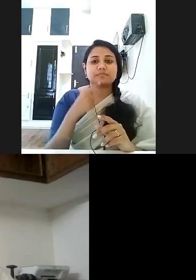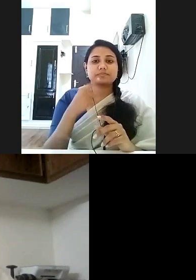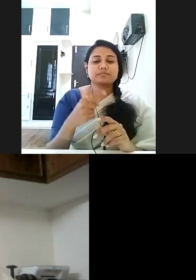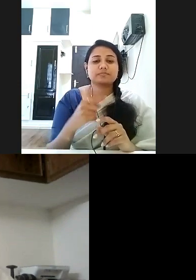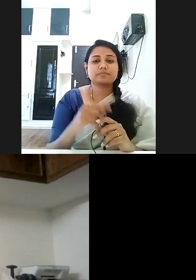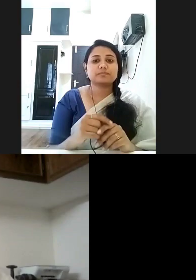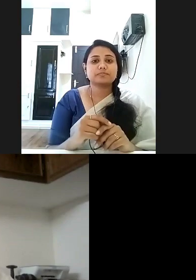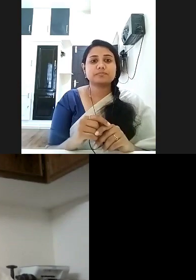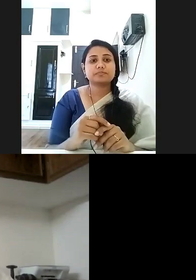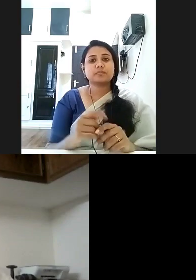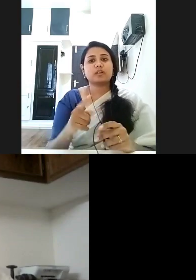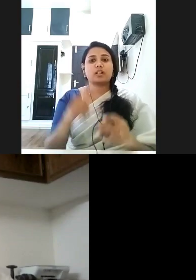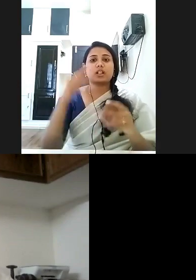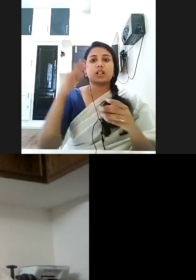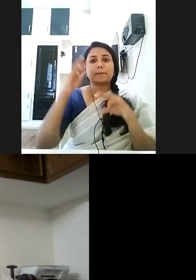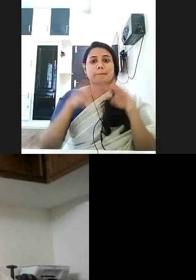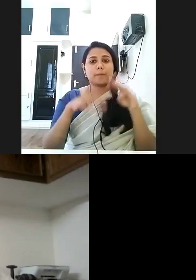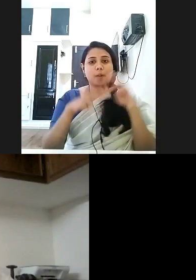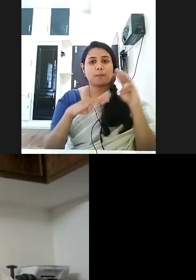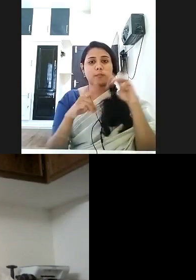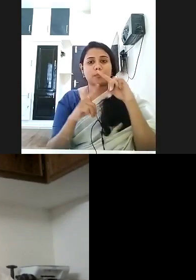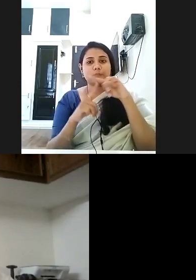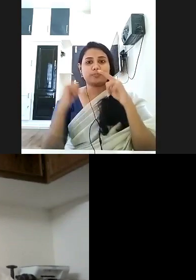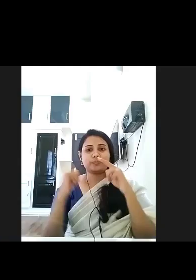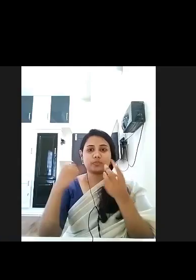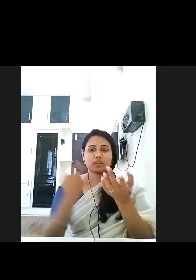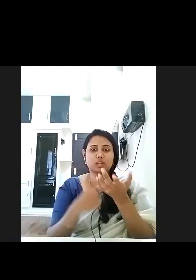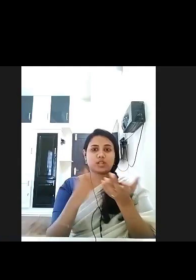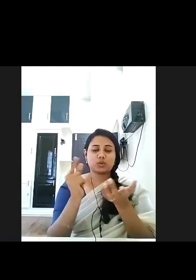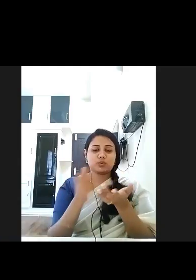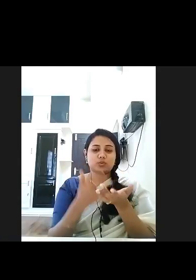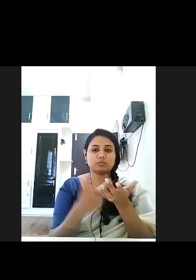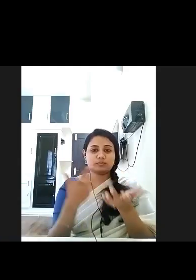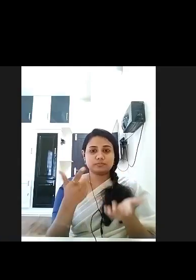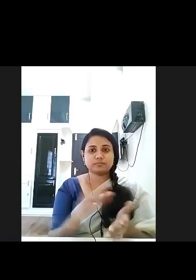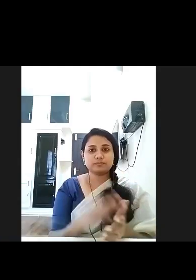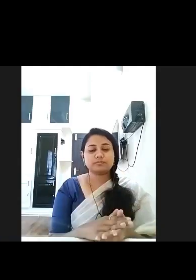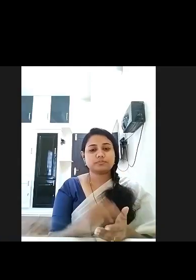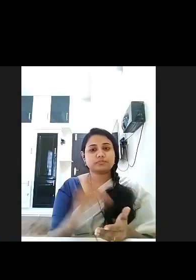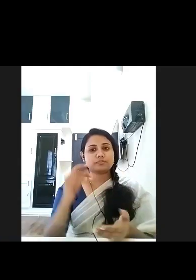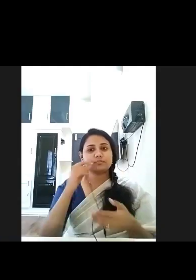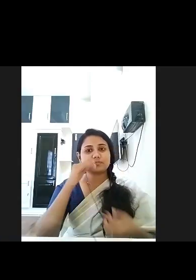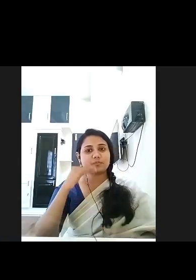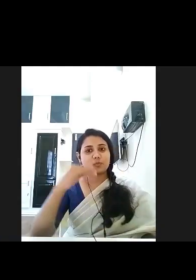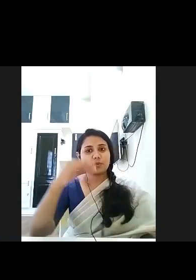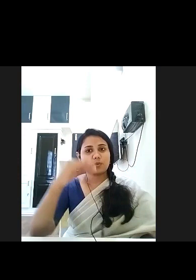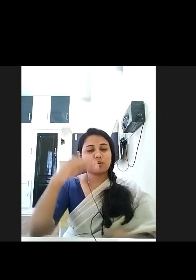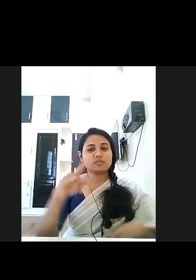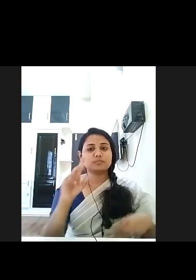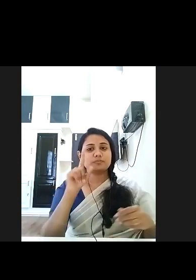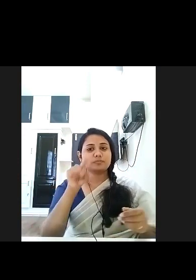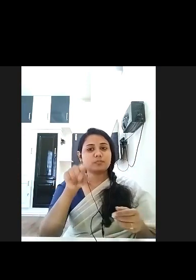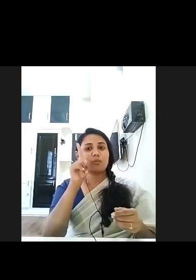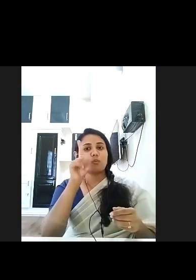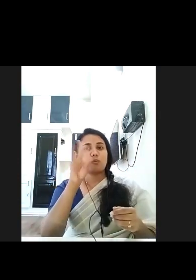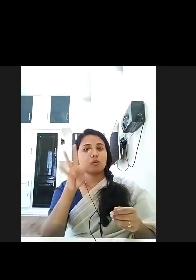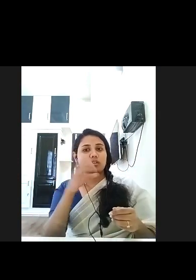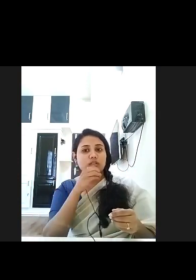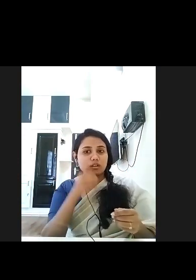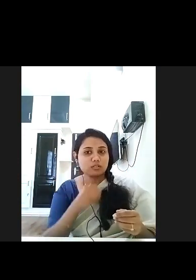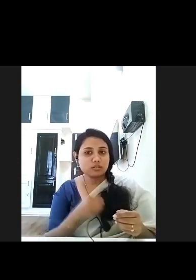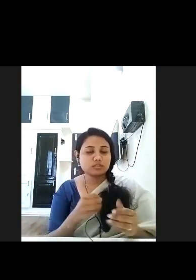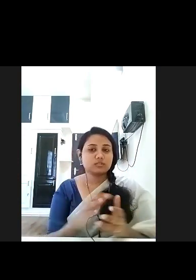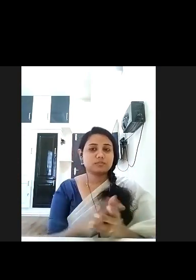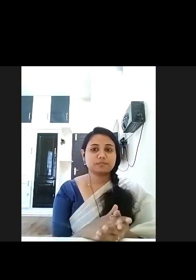ഞാൻ തിരൂരിൽ നിന്നാണ്. പറയൂ മാം. എൻ്റെ മോനക്ക് വേണ്ടിയിട്ടാണ്. മോനിപ്പോ 14 വയസ്സായി.